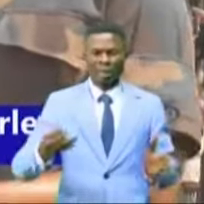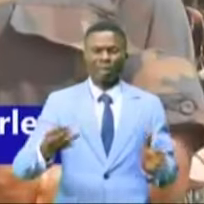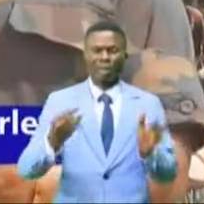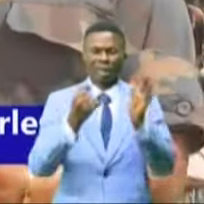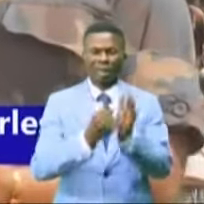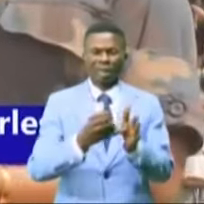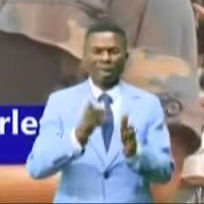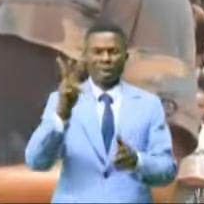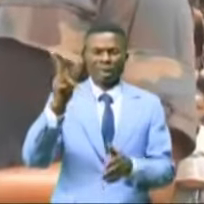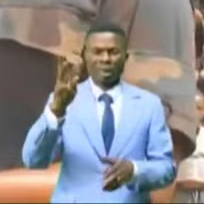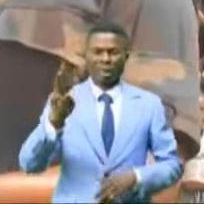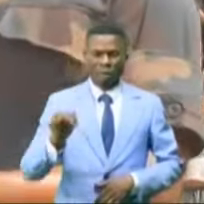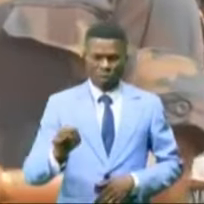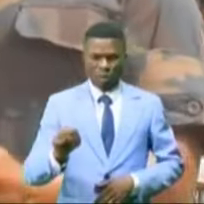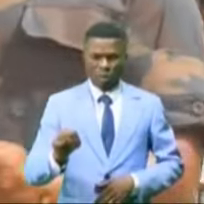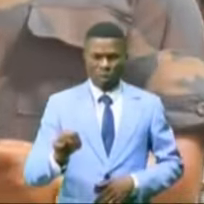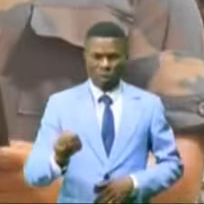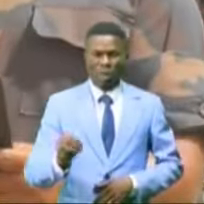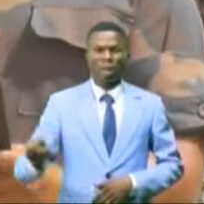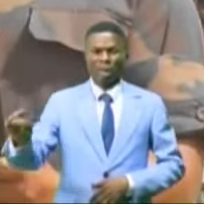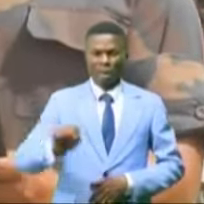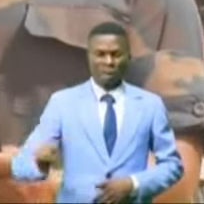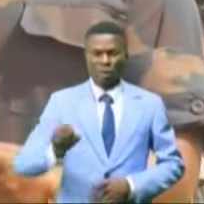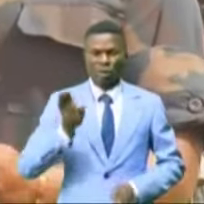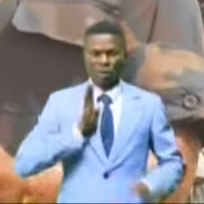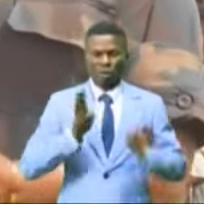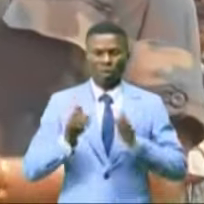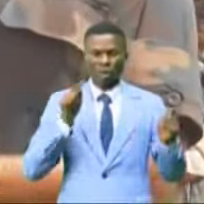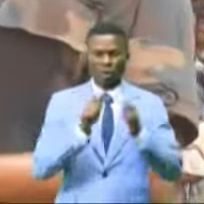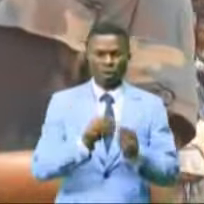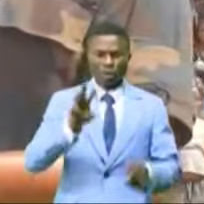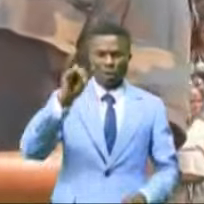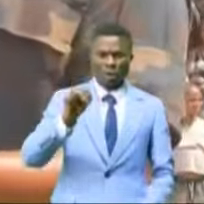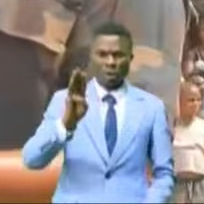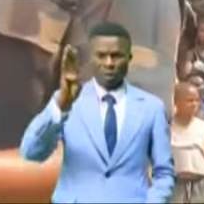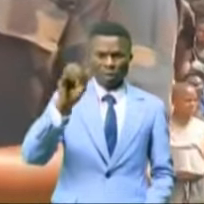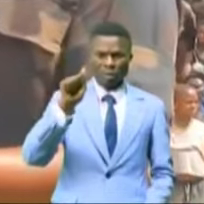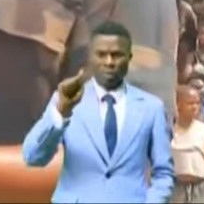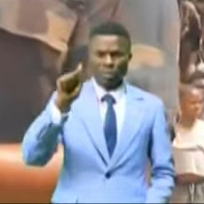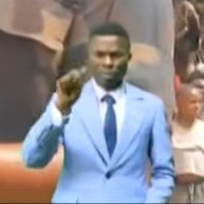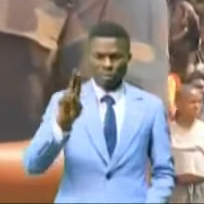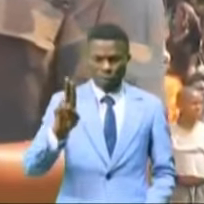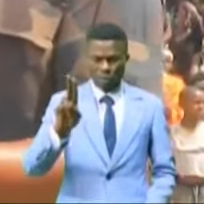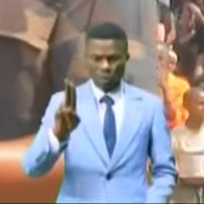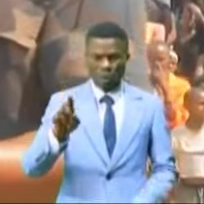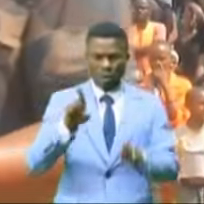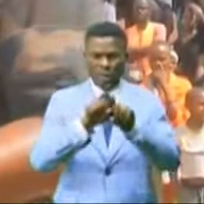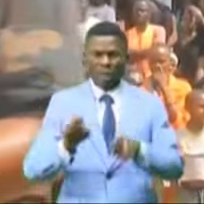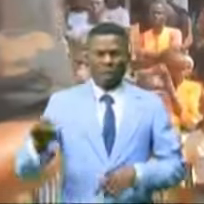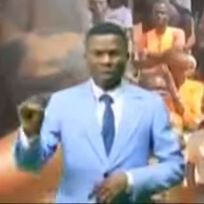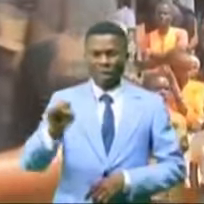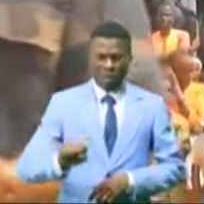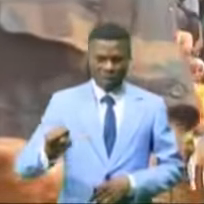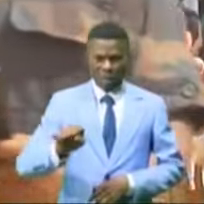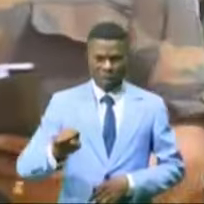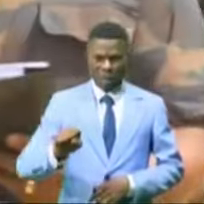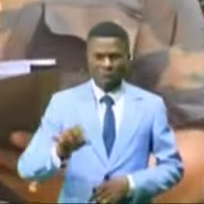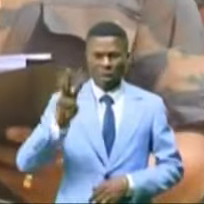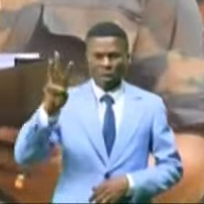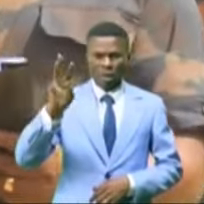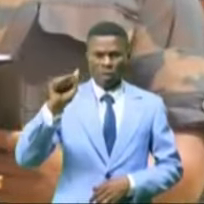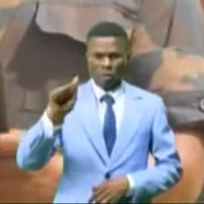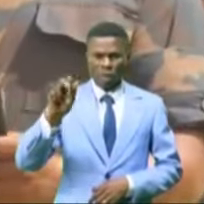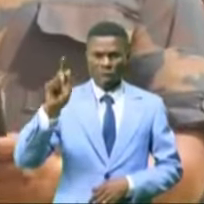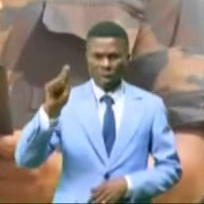km, reliant le secteur de Béni Mbao et la chefferie de Ouattalinga. Elle se